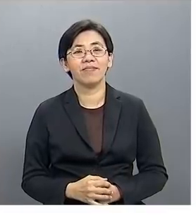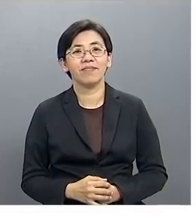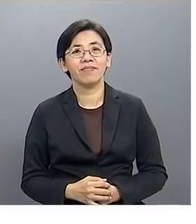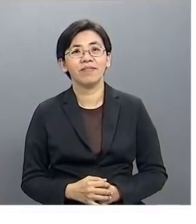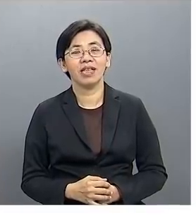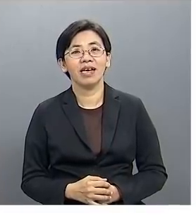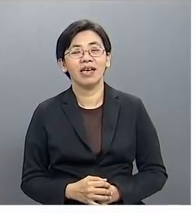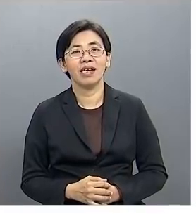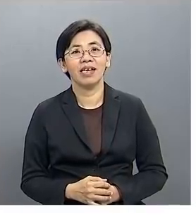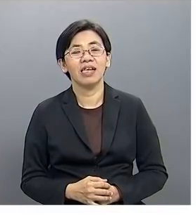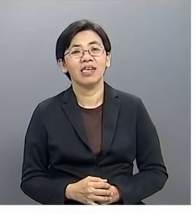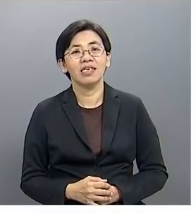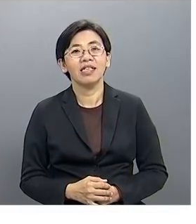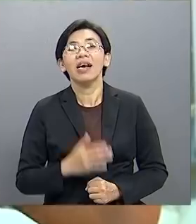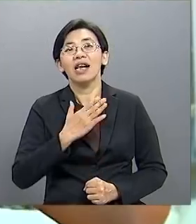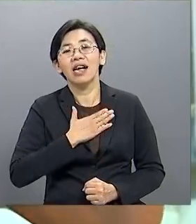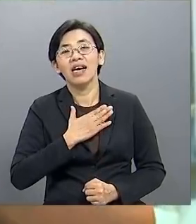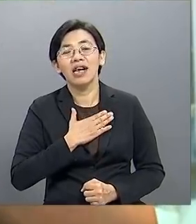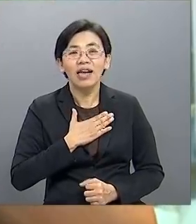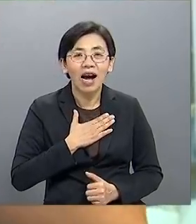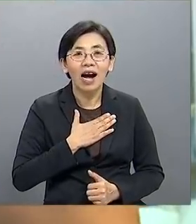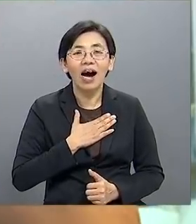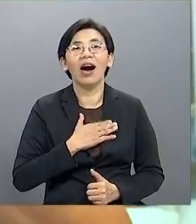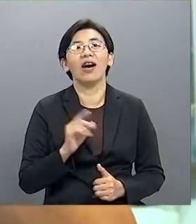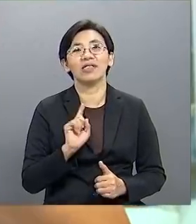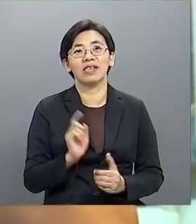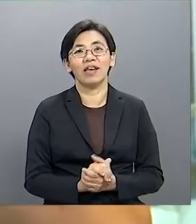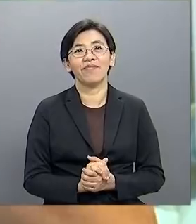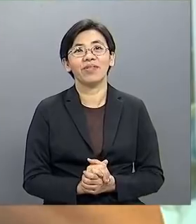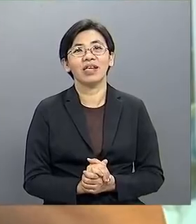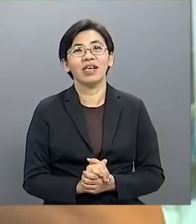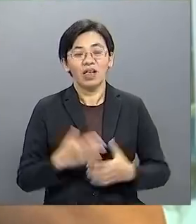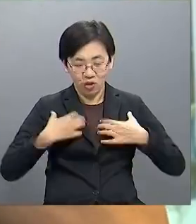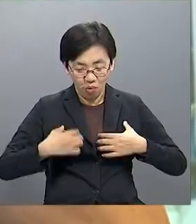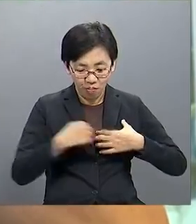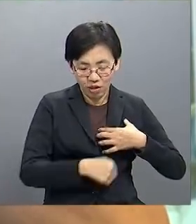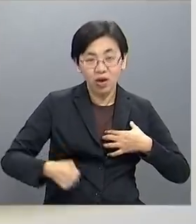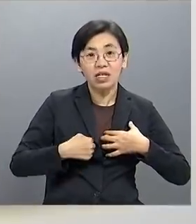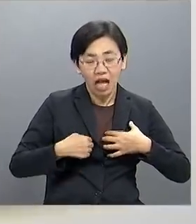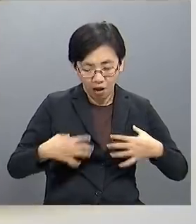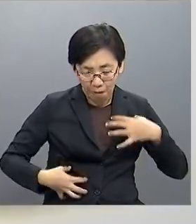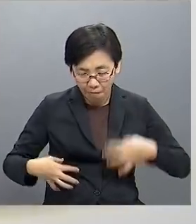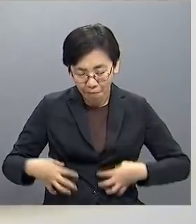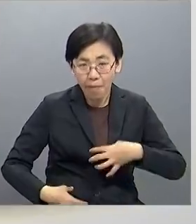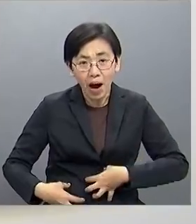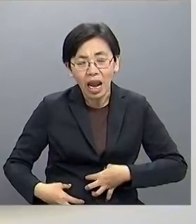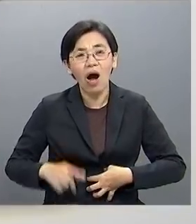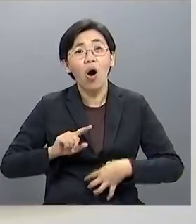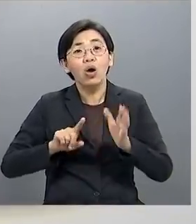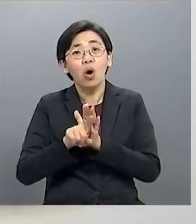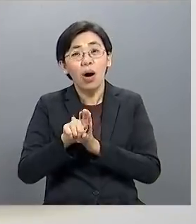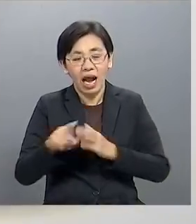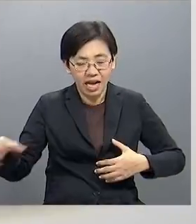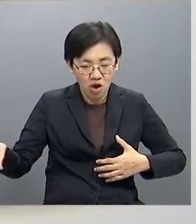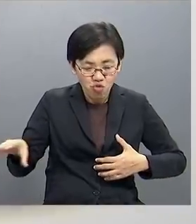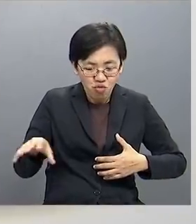จะไปรบกวนตรงรีเซพเตอร์หรือตัวรับที่อวัยวะทำให้ไวรัสเกาะเราไม่ติดหรือติดยากแล้วพอไวรัสเกาะเราไม่ติดติดยากเข